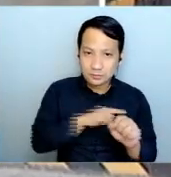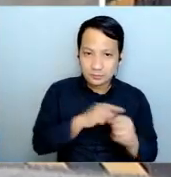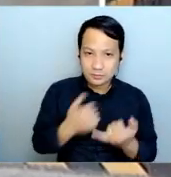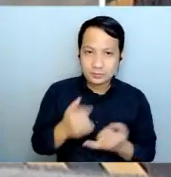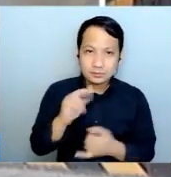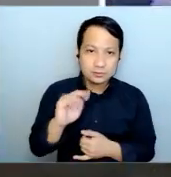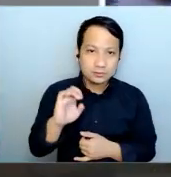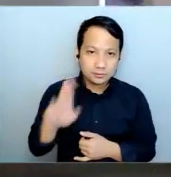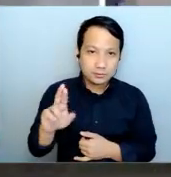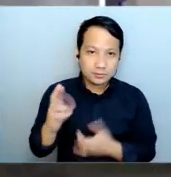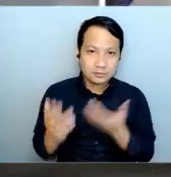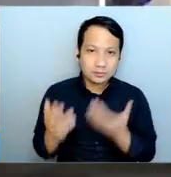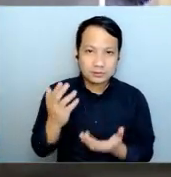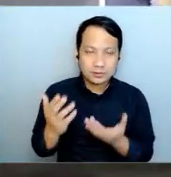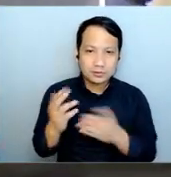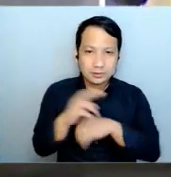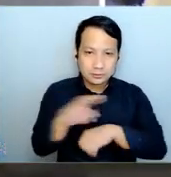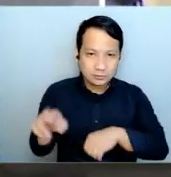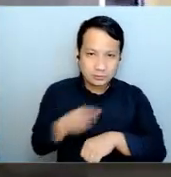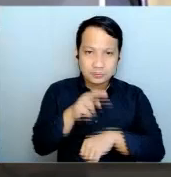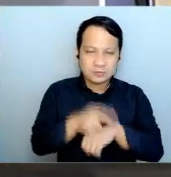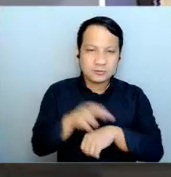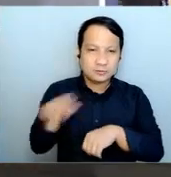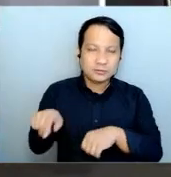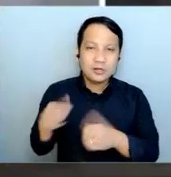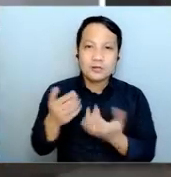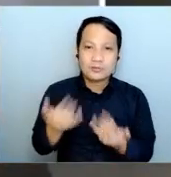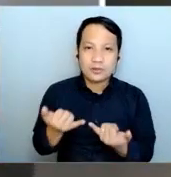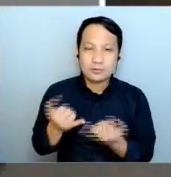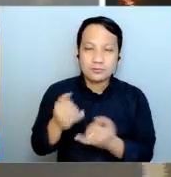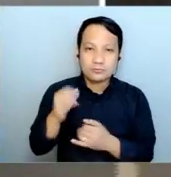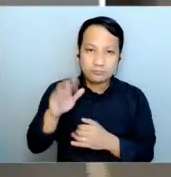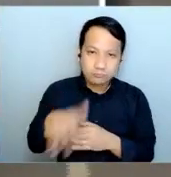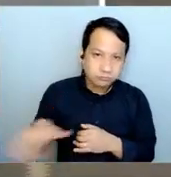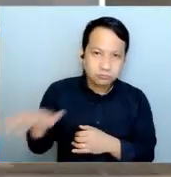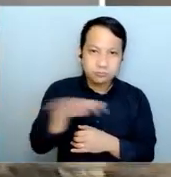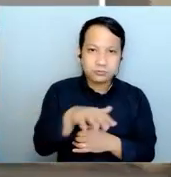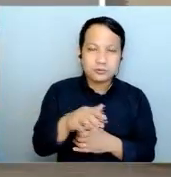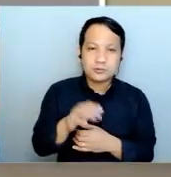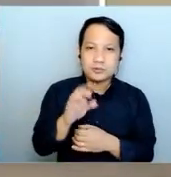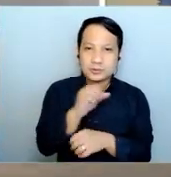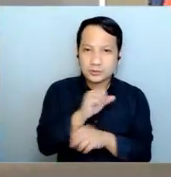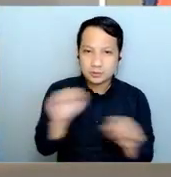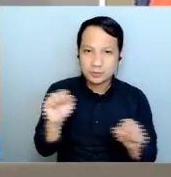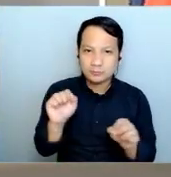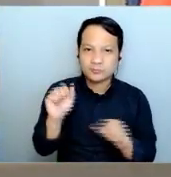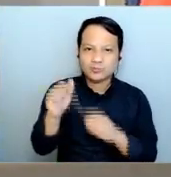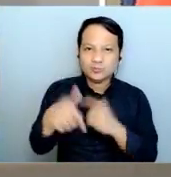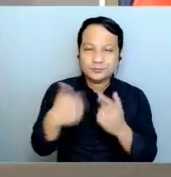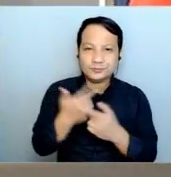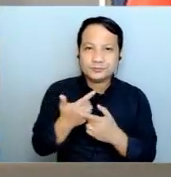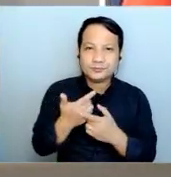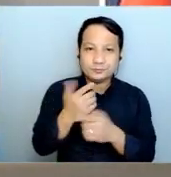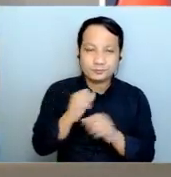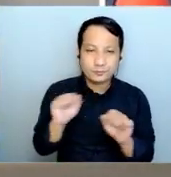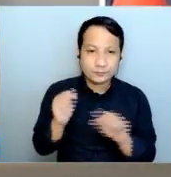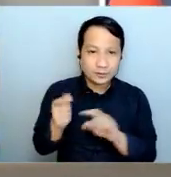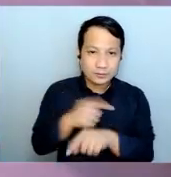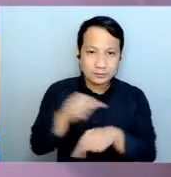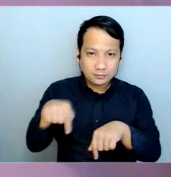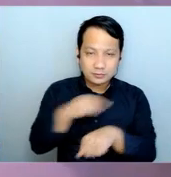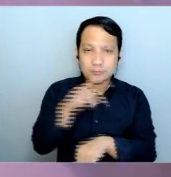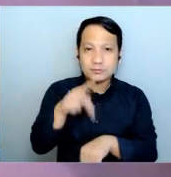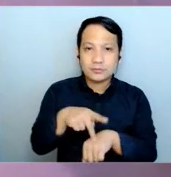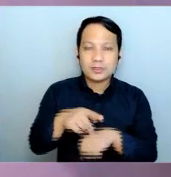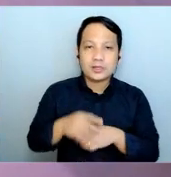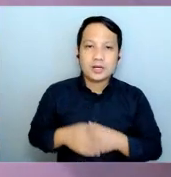Manila at iba pang rehiyon sa bansa. Kaya sa pangkalahatan, nasa safe zone ang healthcare utilization rate ng bansa.